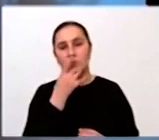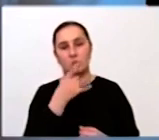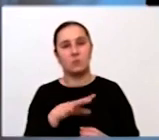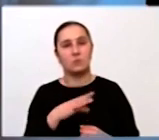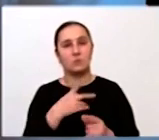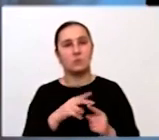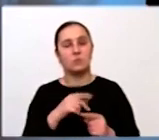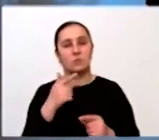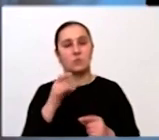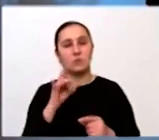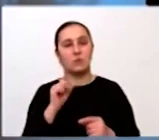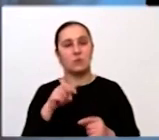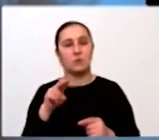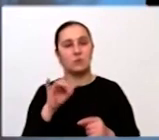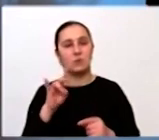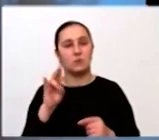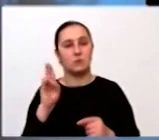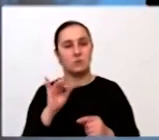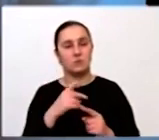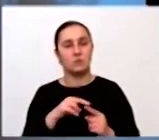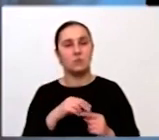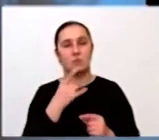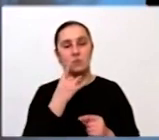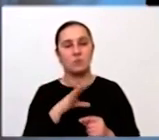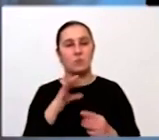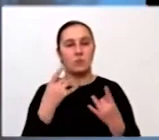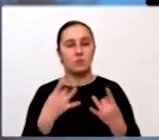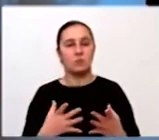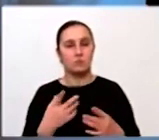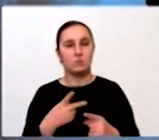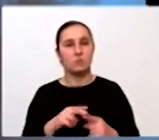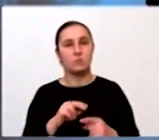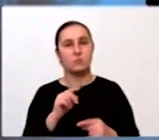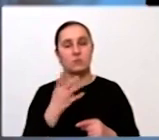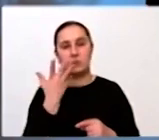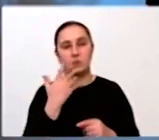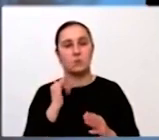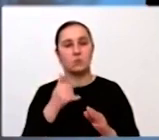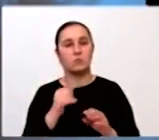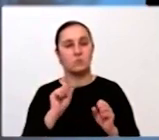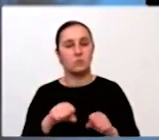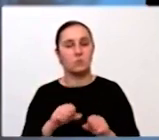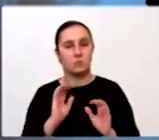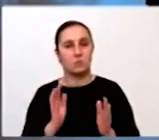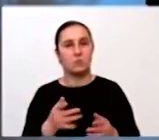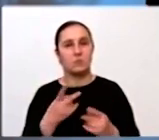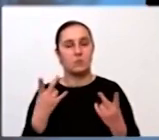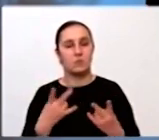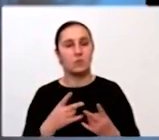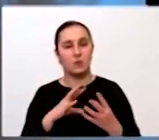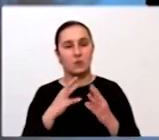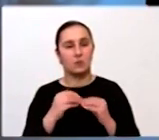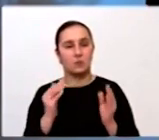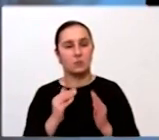Xohlasangiz gradientli, xohlasangiz oddiy rang qo'yishingiz mumkin. Demak, kerakli